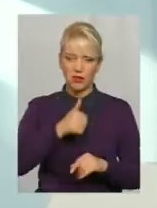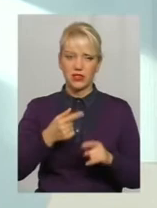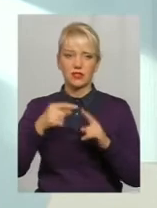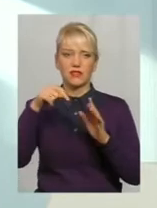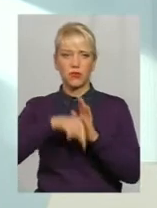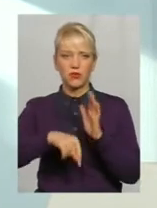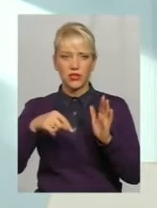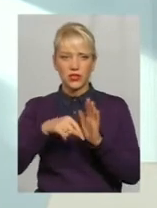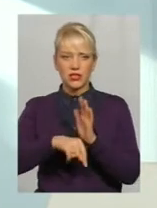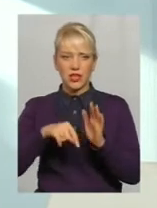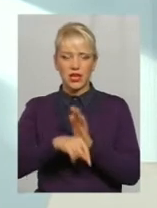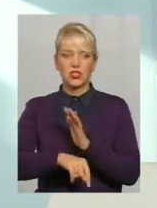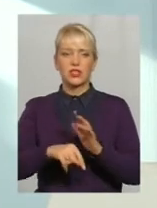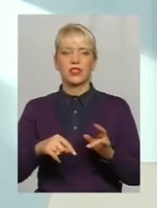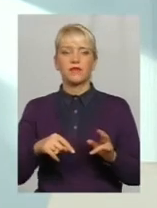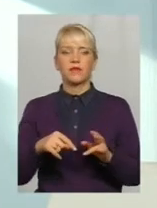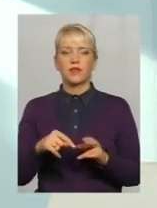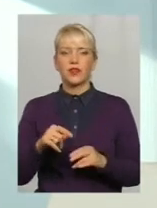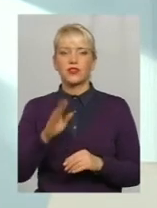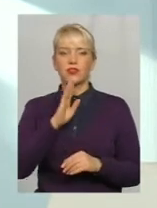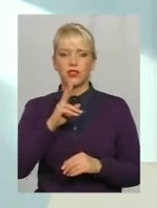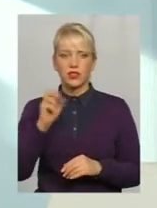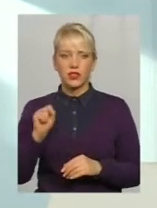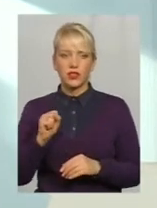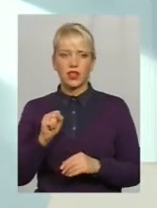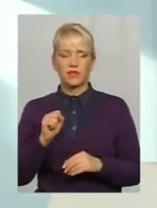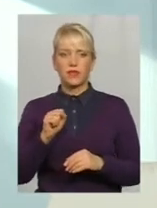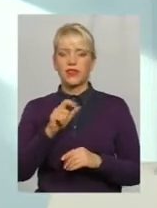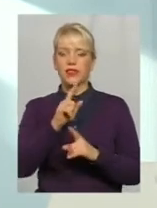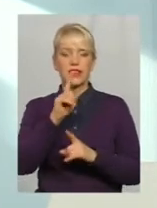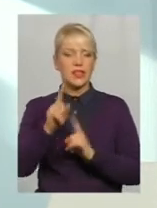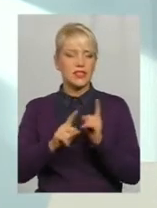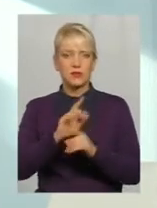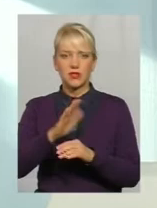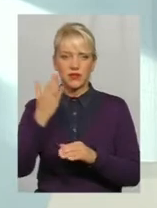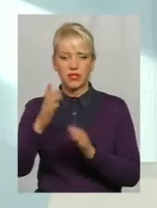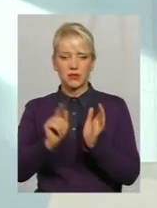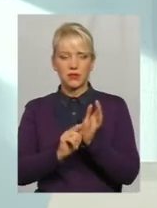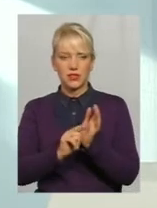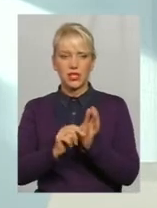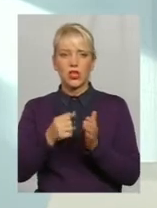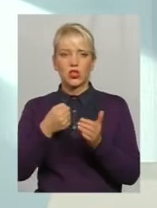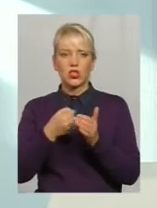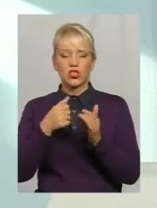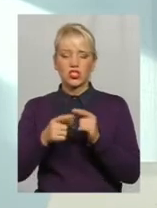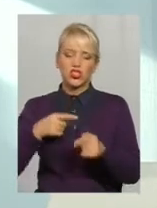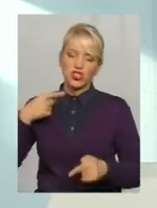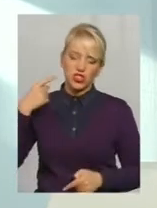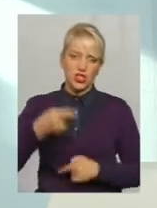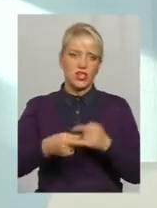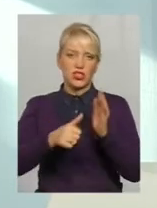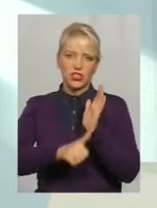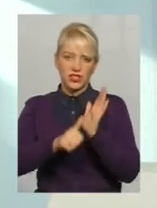ще не пропрацювати, а нічого не зміниться в її біографії, ще через 60 місяців вона буде мати право